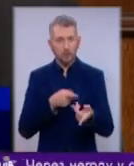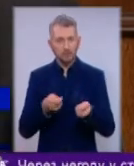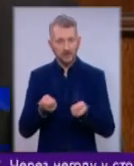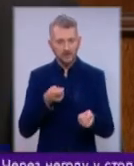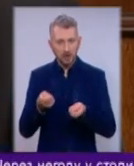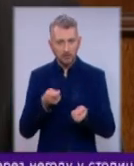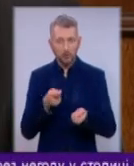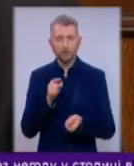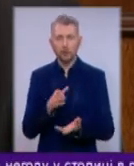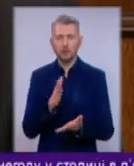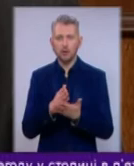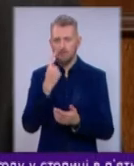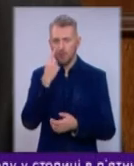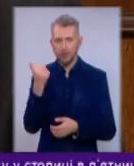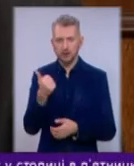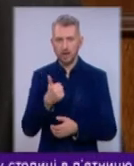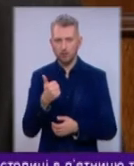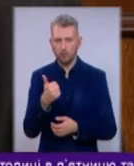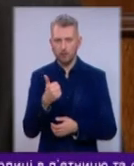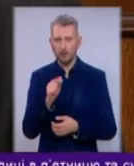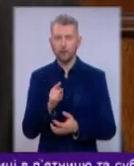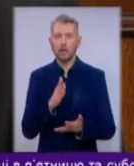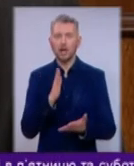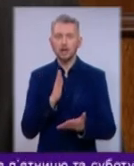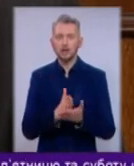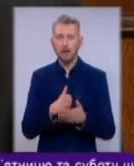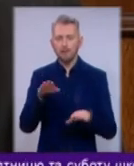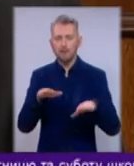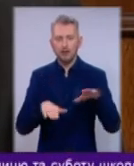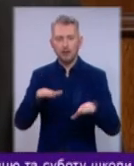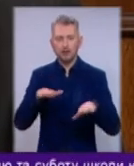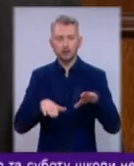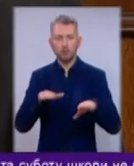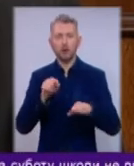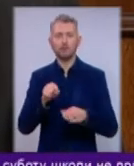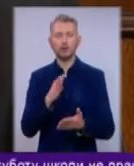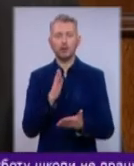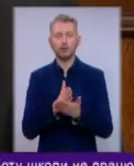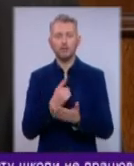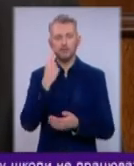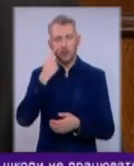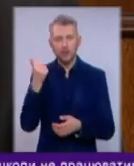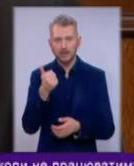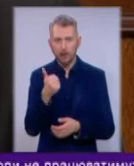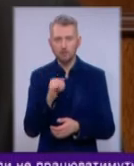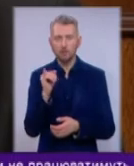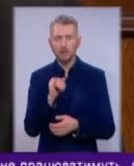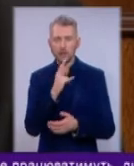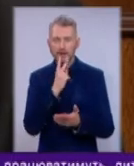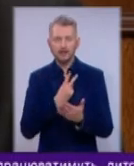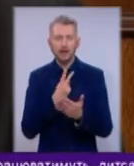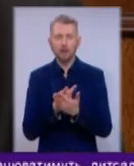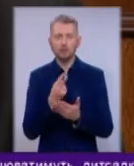вона є пріоритетом, вона є балансом, вона є пріоритетом і індикатором